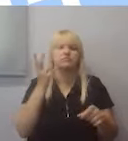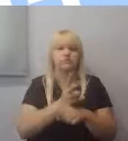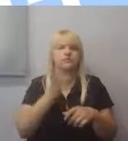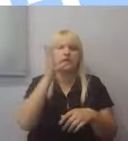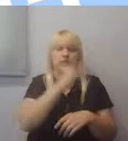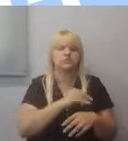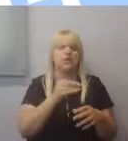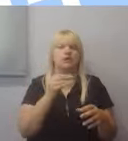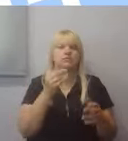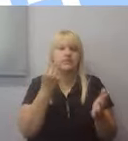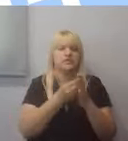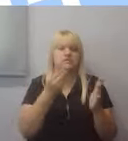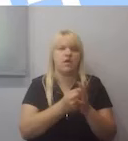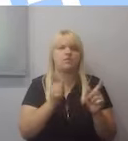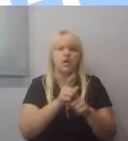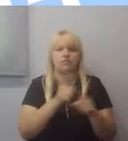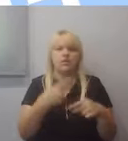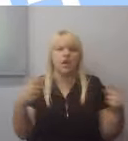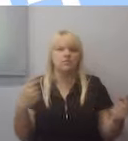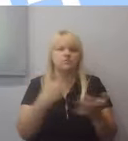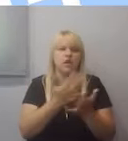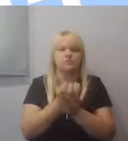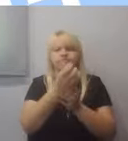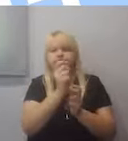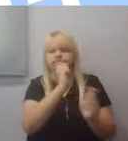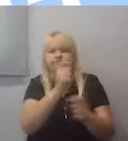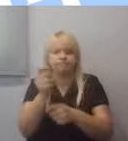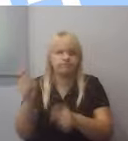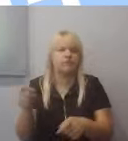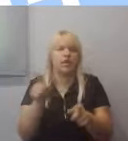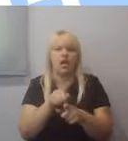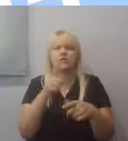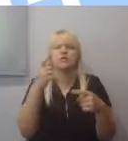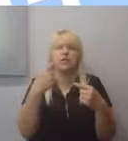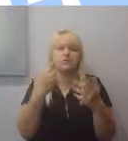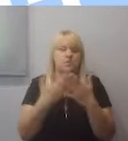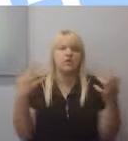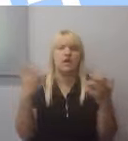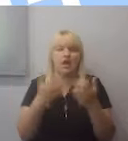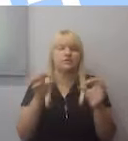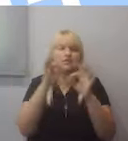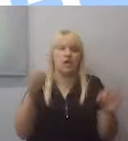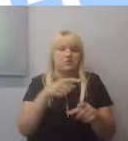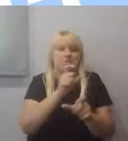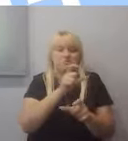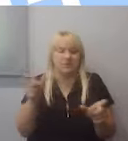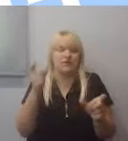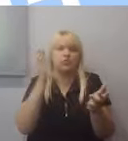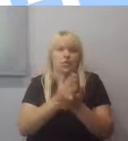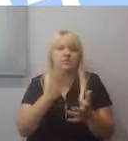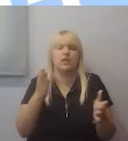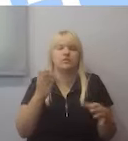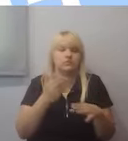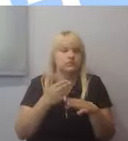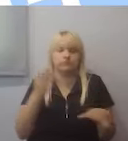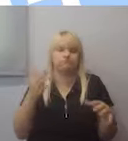sadala protams kad karš sākās tad diezin vai mēs vairs uz to brīdi vismaz saasinājum brīdi